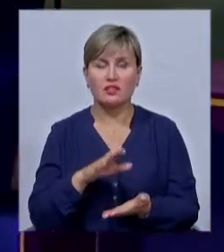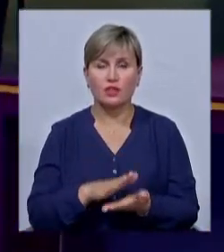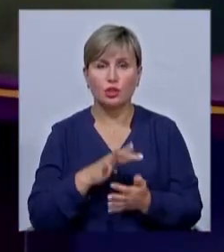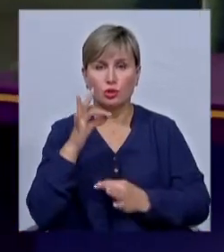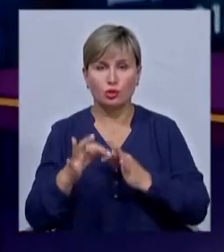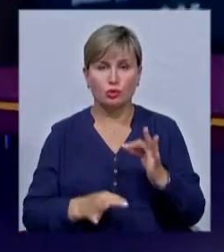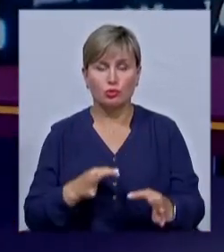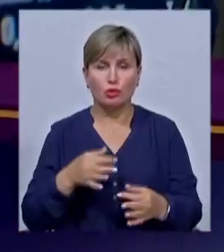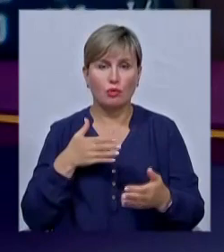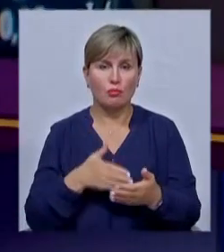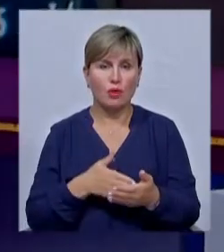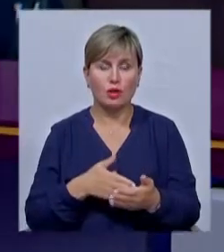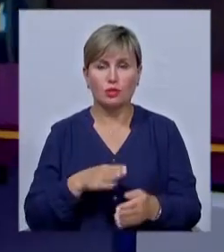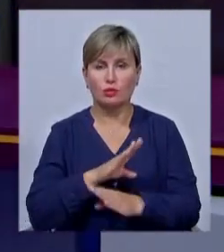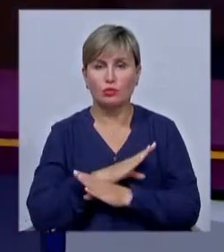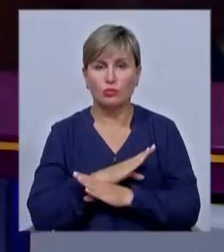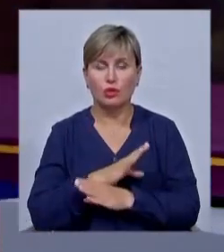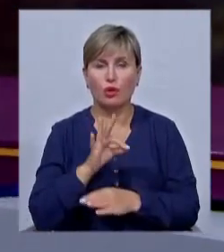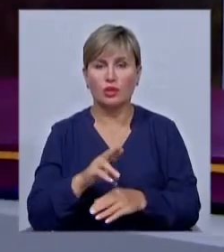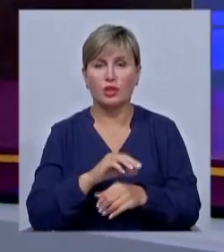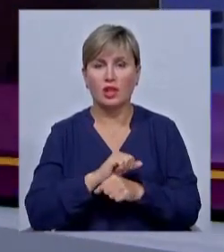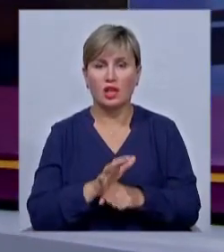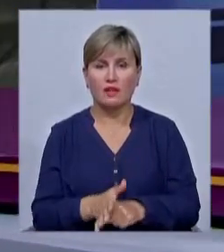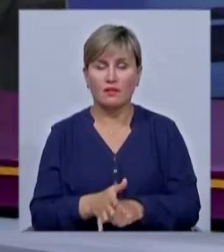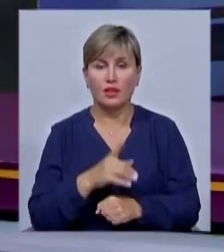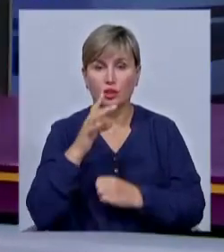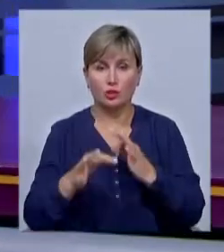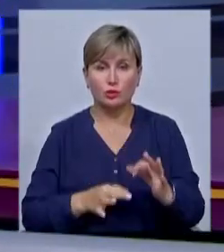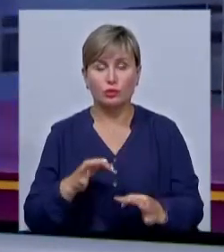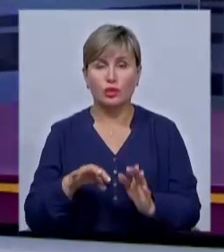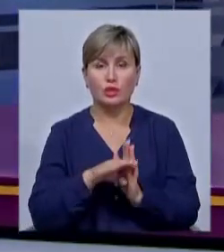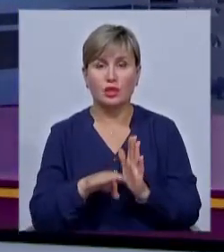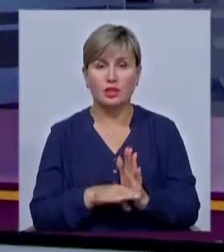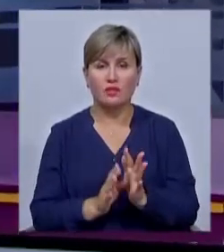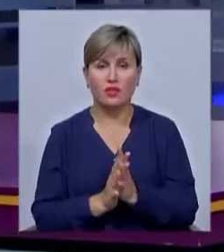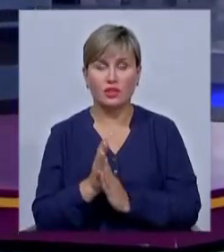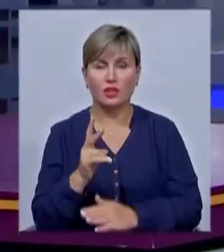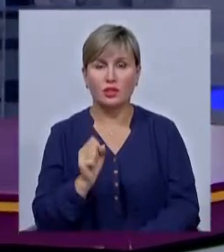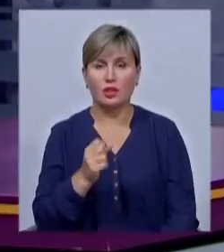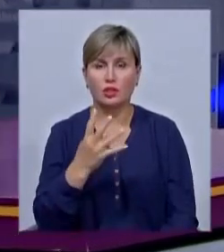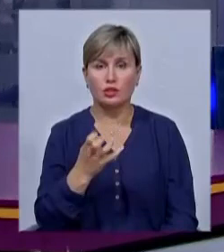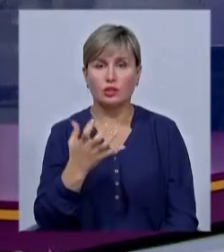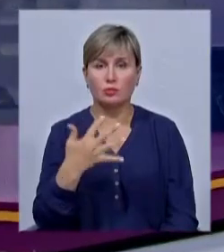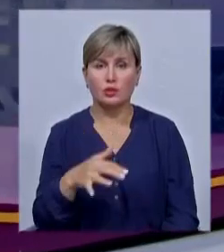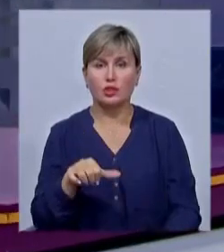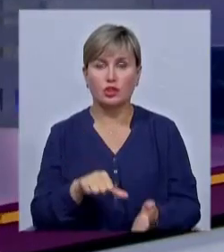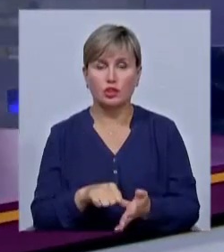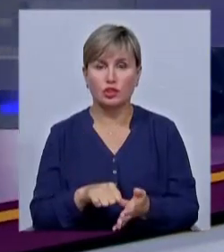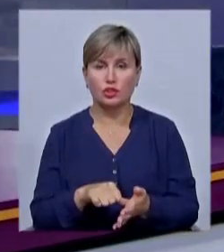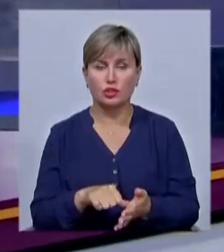суточный максимум летальных исходов от коронавируса за сутки статистика возросла на 456